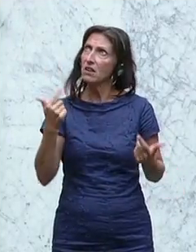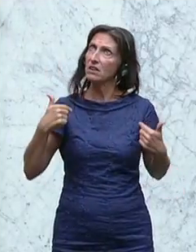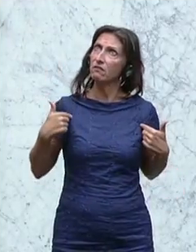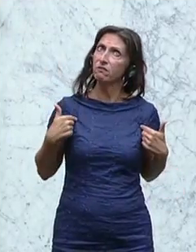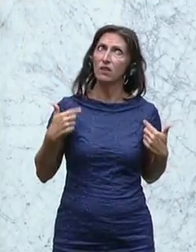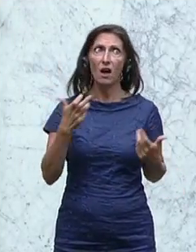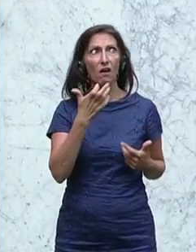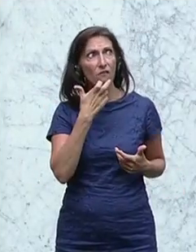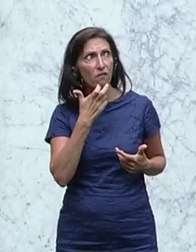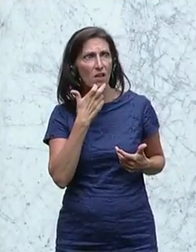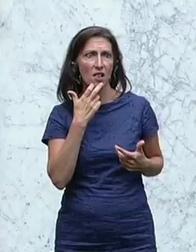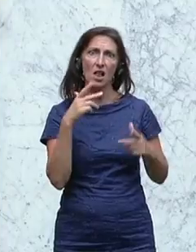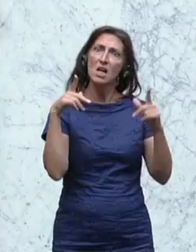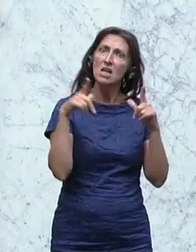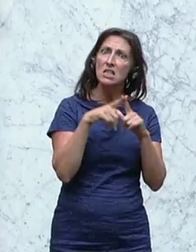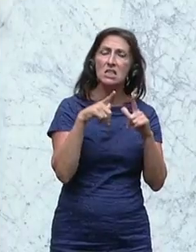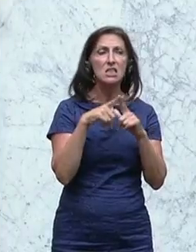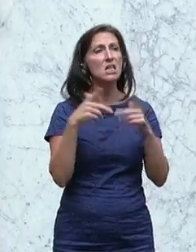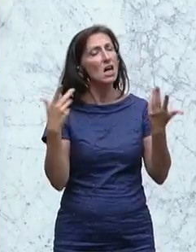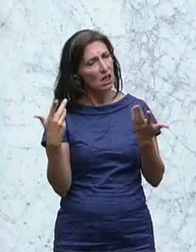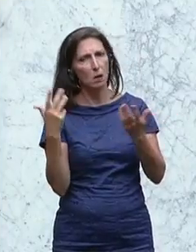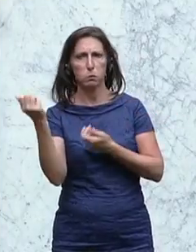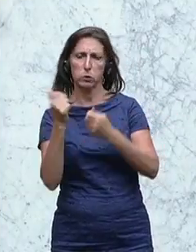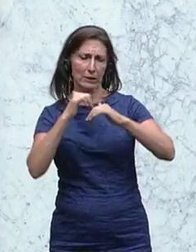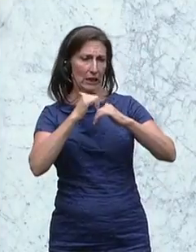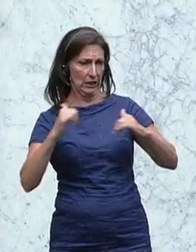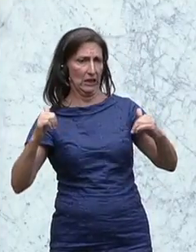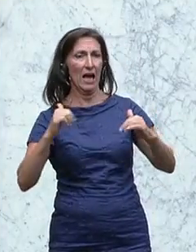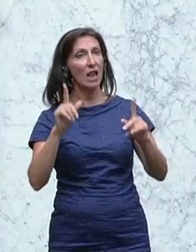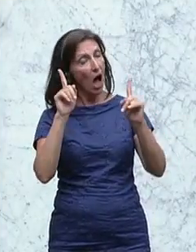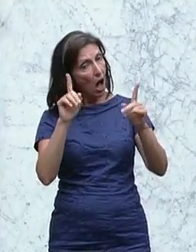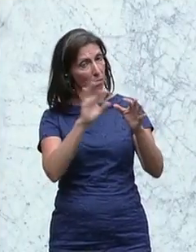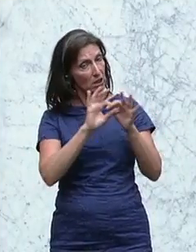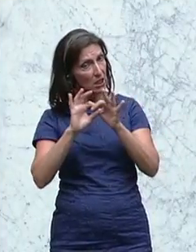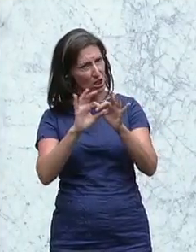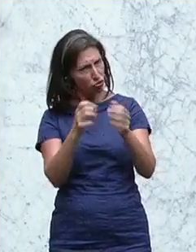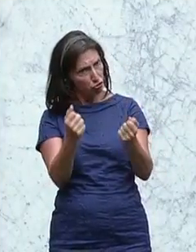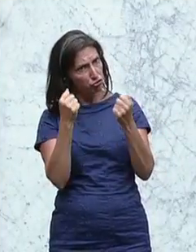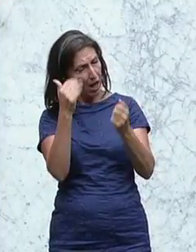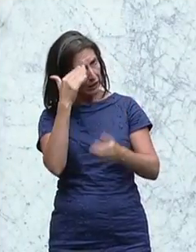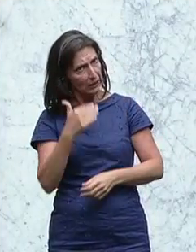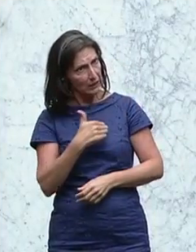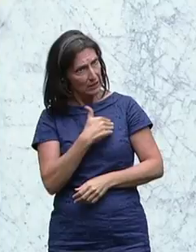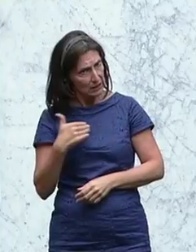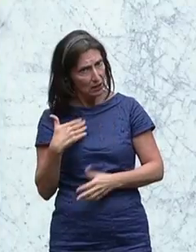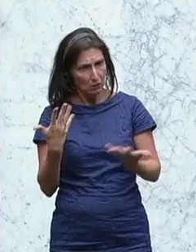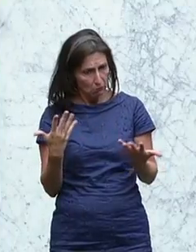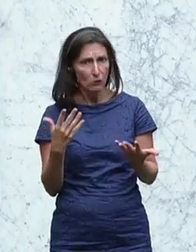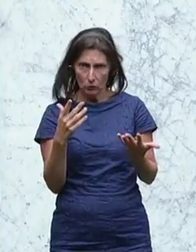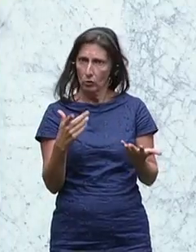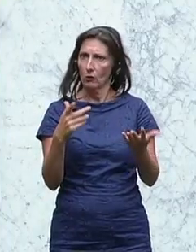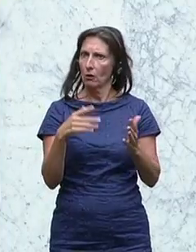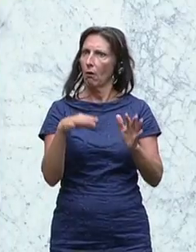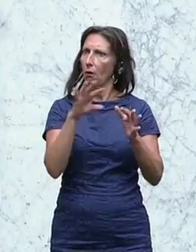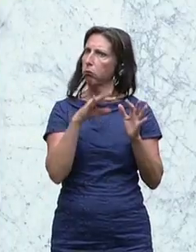säkulare, aber eindeutig christlich, auch jüdisch geprägte Gesellschaft, wo menschengemachte Gesetze gelten und Mann und